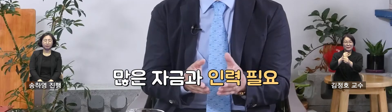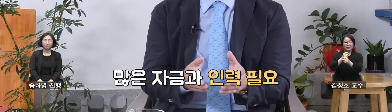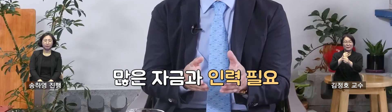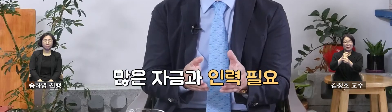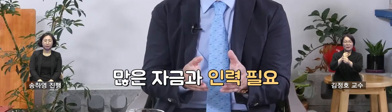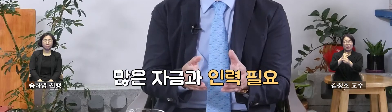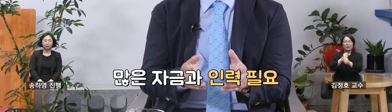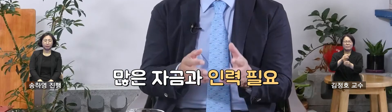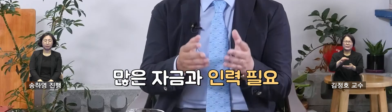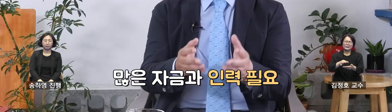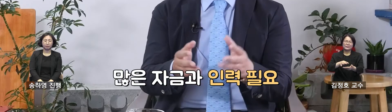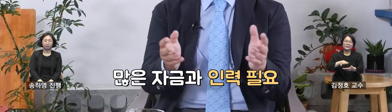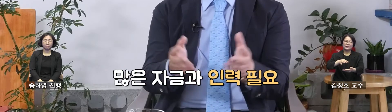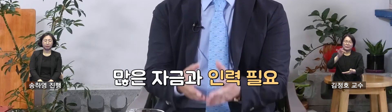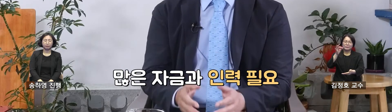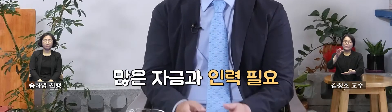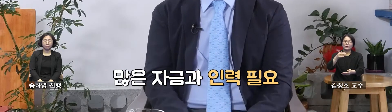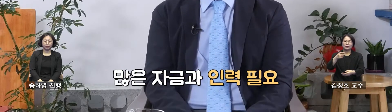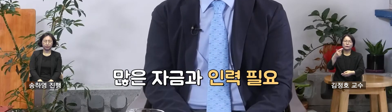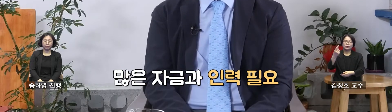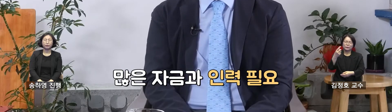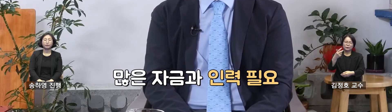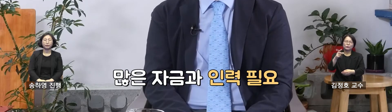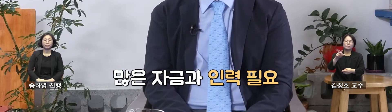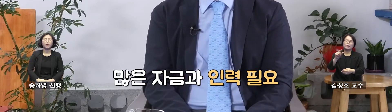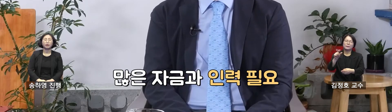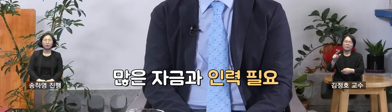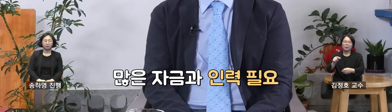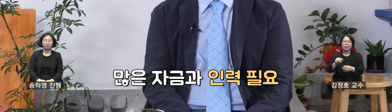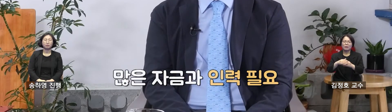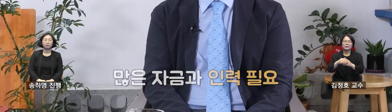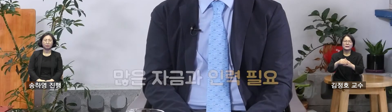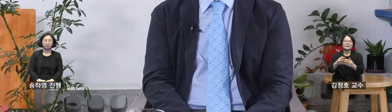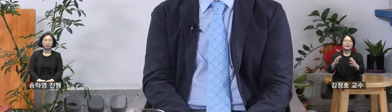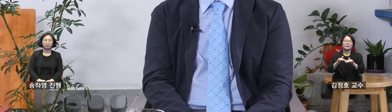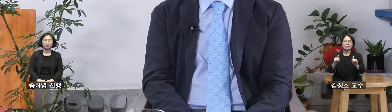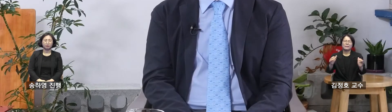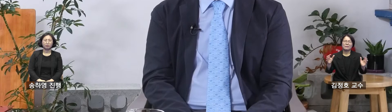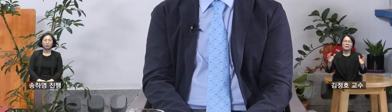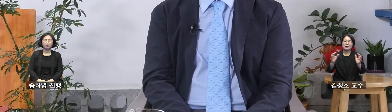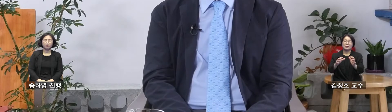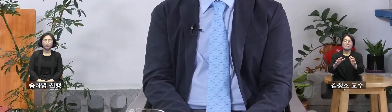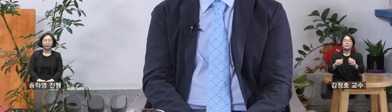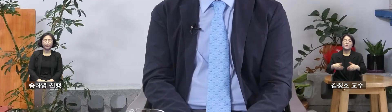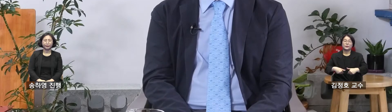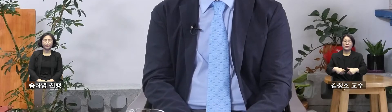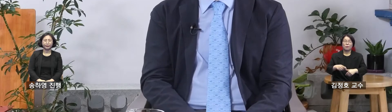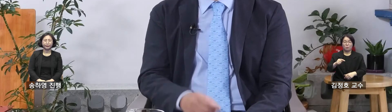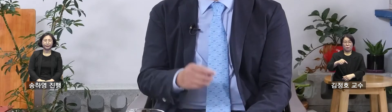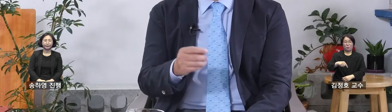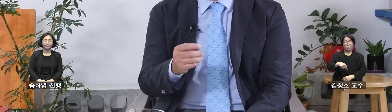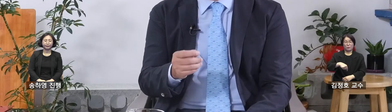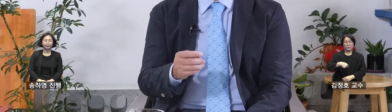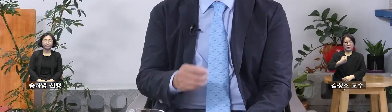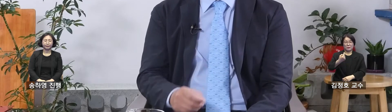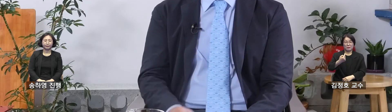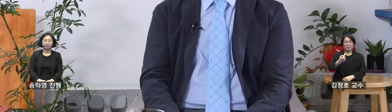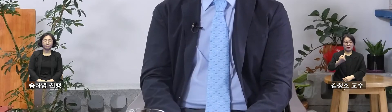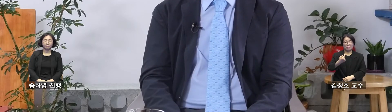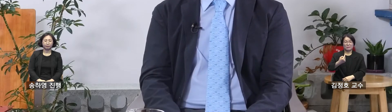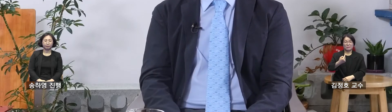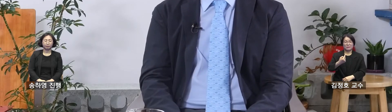원이 투자돼야 되고 수천 명, 수만 명이 협동해야 프로덕트가 나오게 됩니다. 혼자 어떤 프로덕트